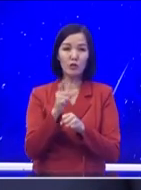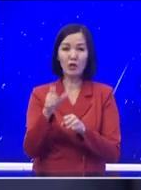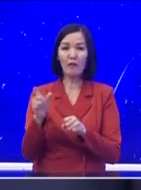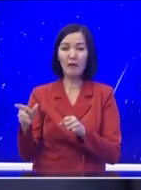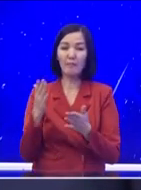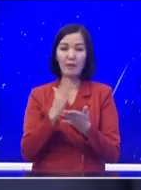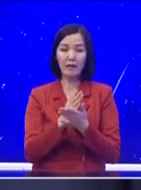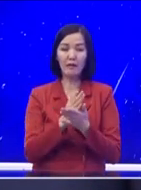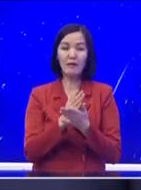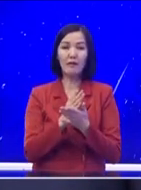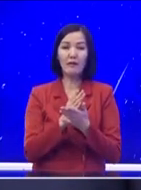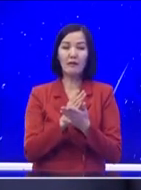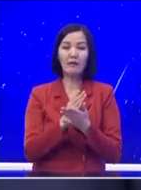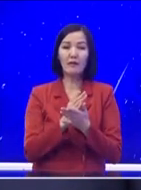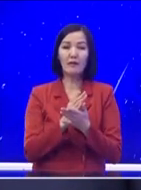отырым.